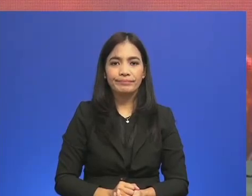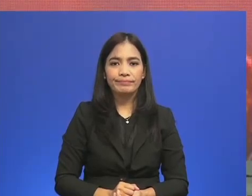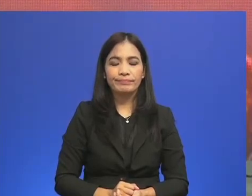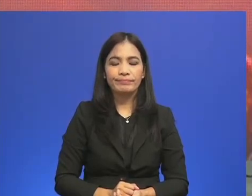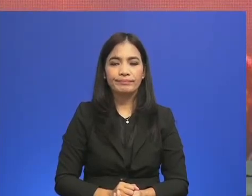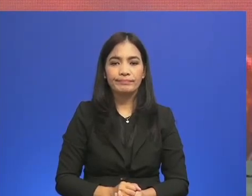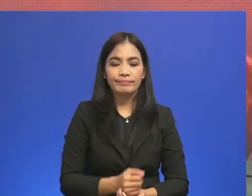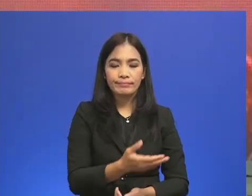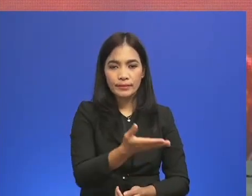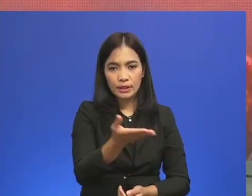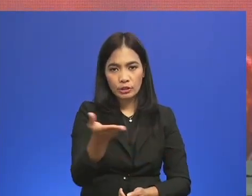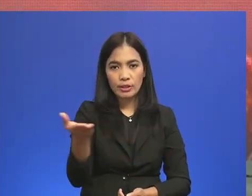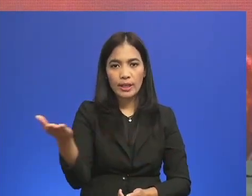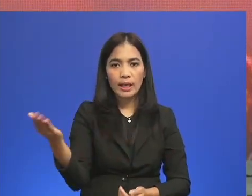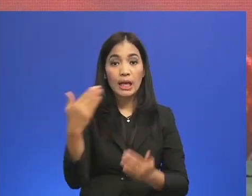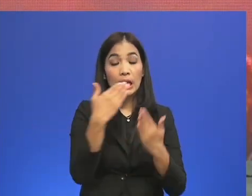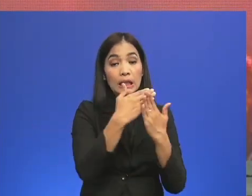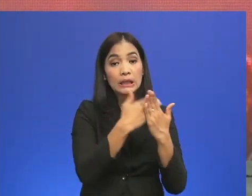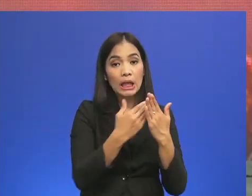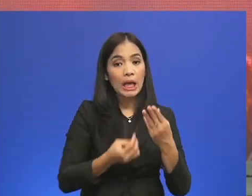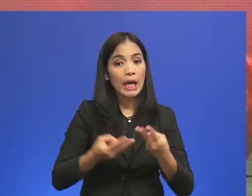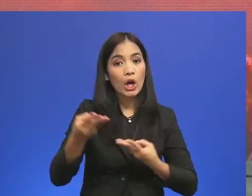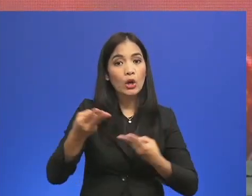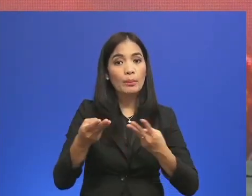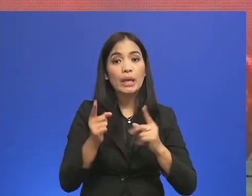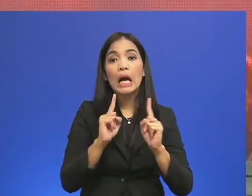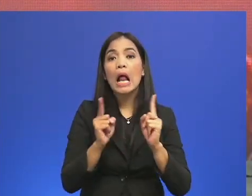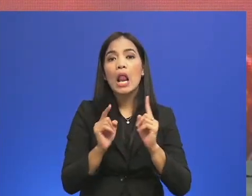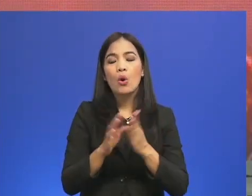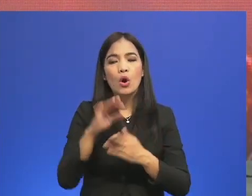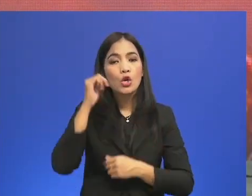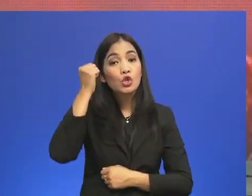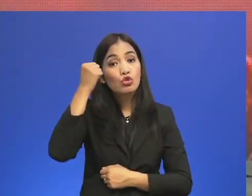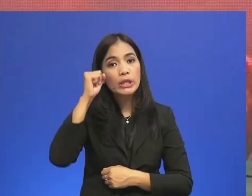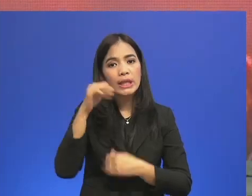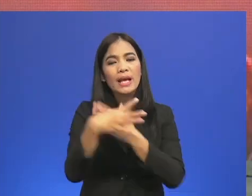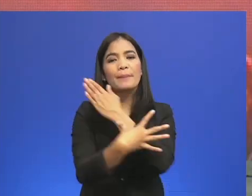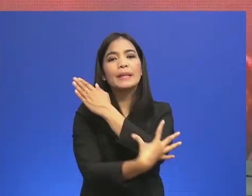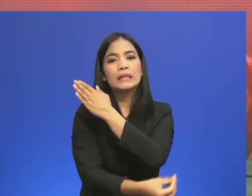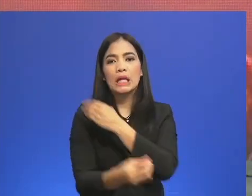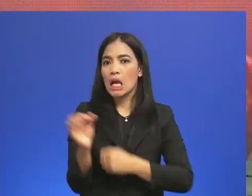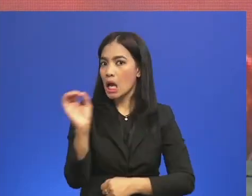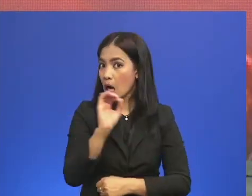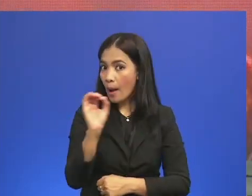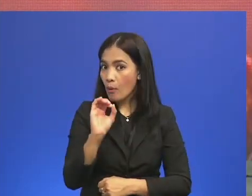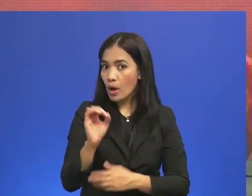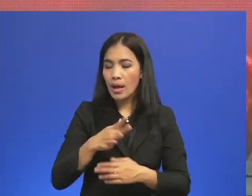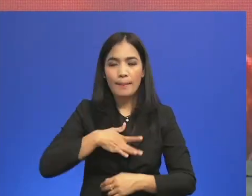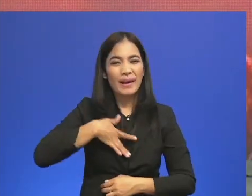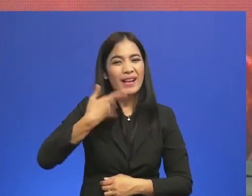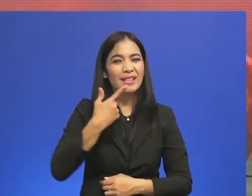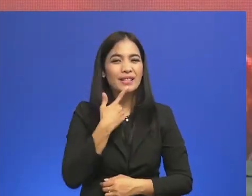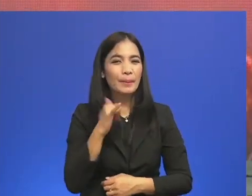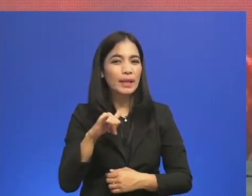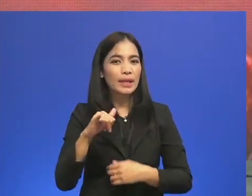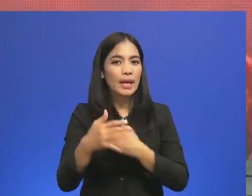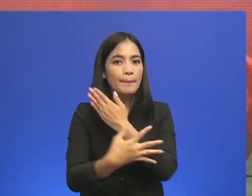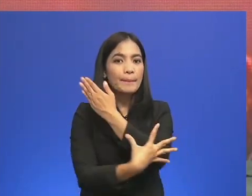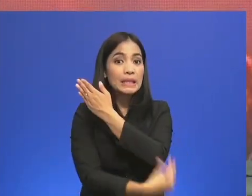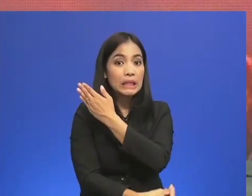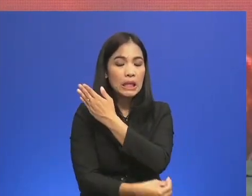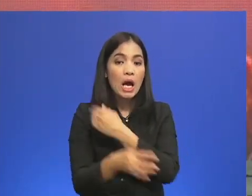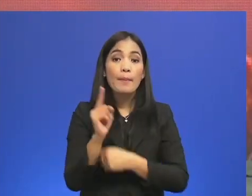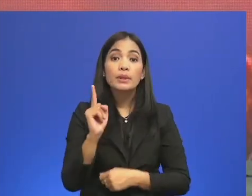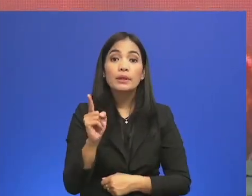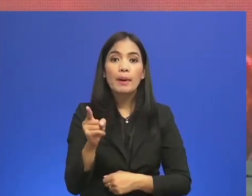Jadi saudara, secara materi miskin, jangan merasa miskin, karena kemiskinan itu tidaklah